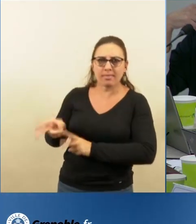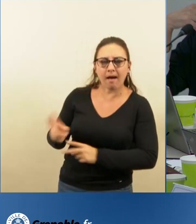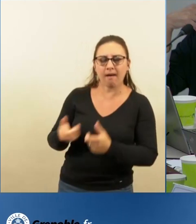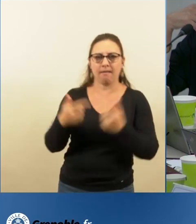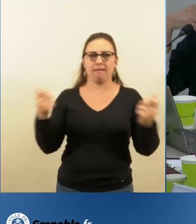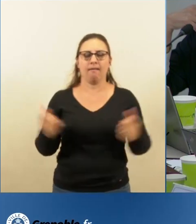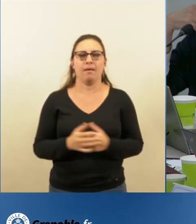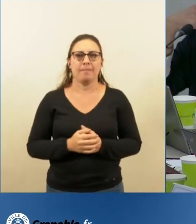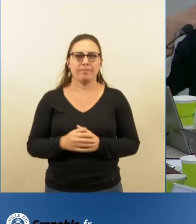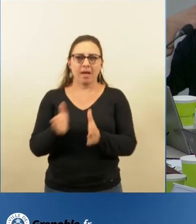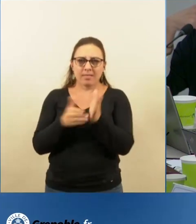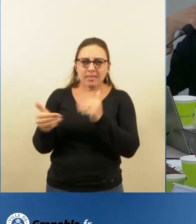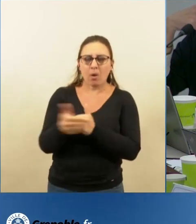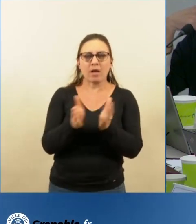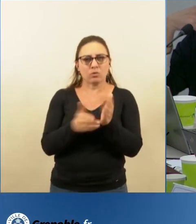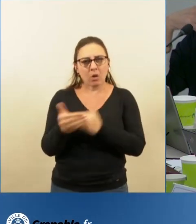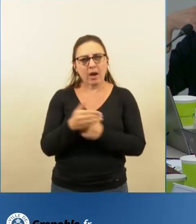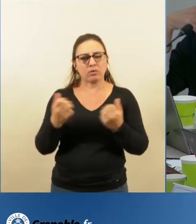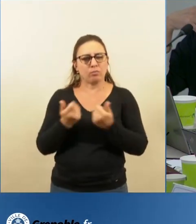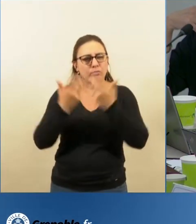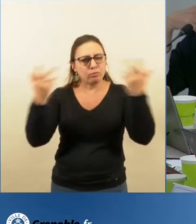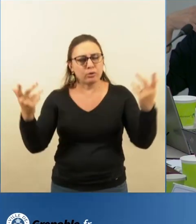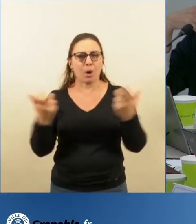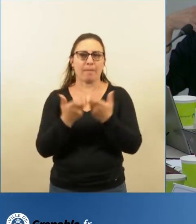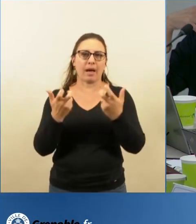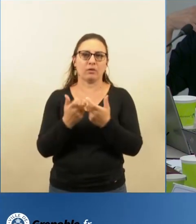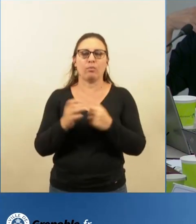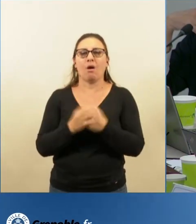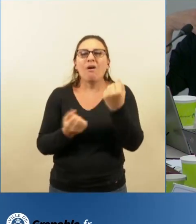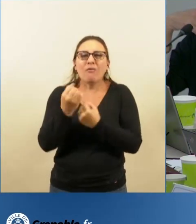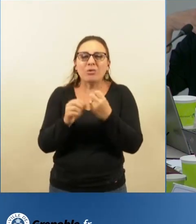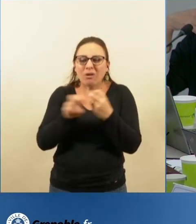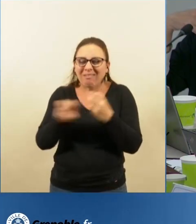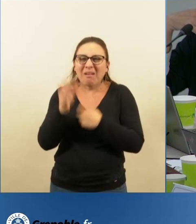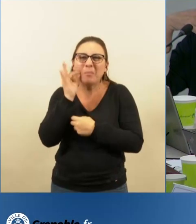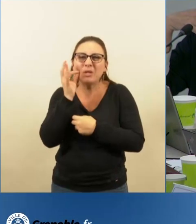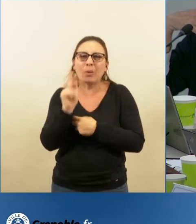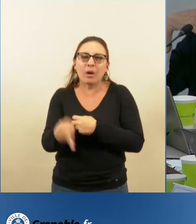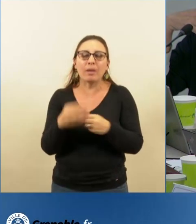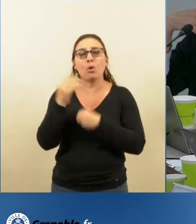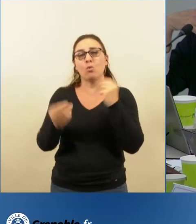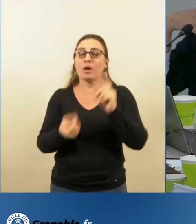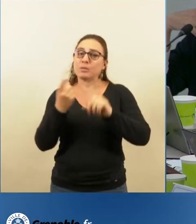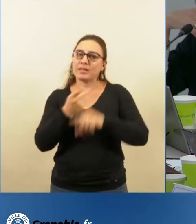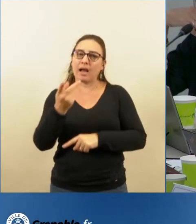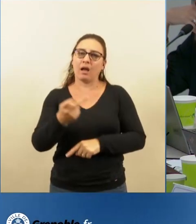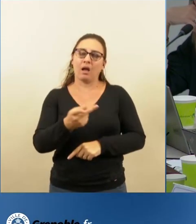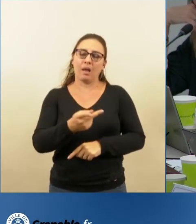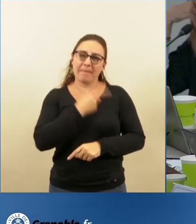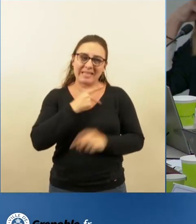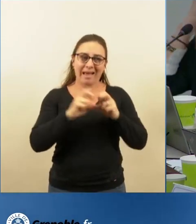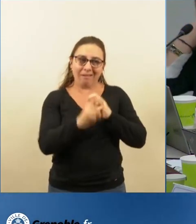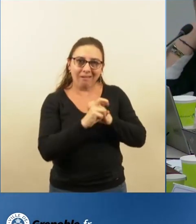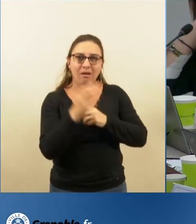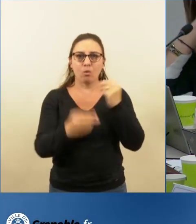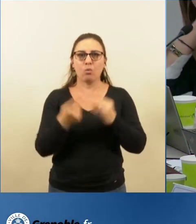ont été mises en place également notamment la dérogation petitrouleur la dérogation pour rendez-vous médicaux le pass annuel tout